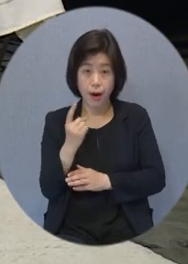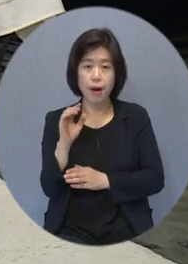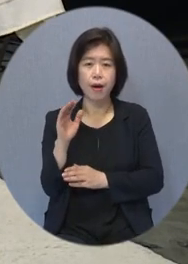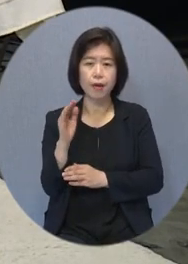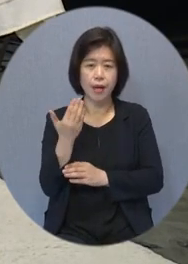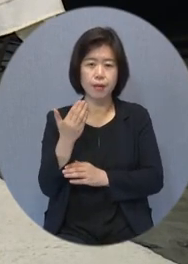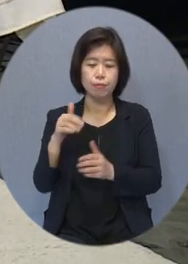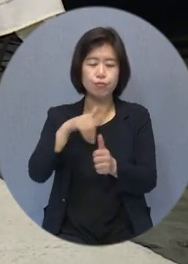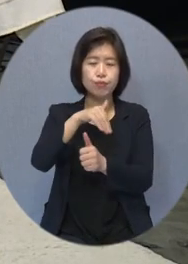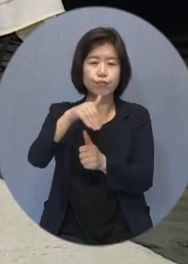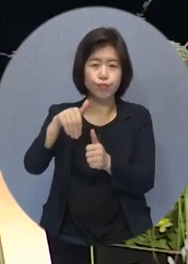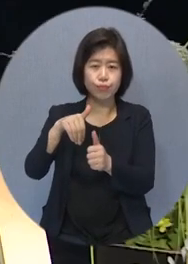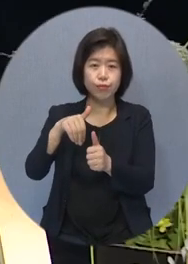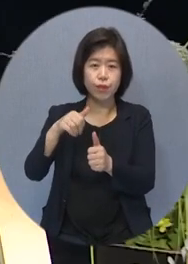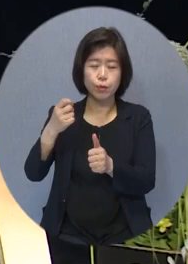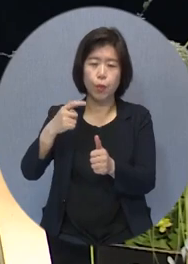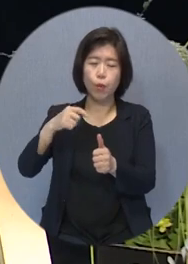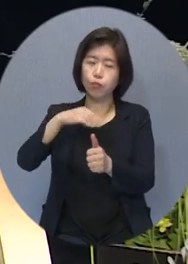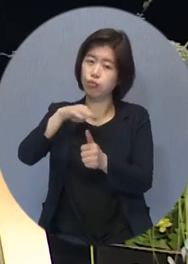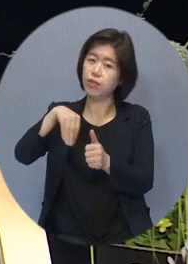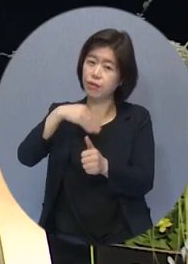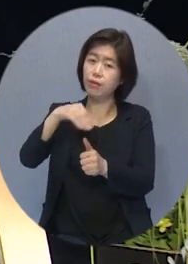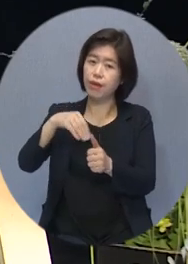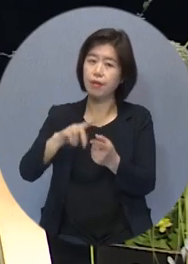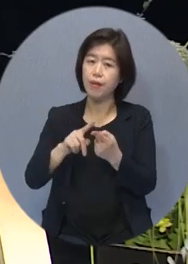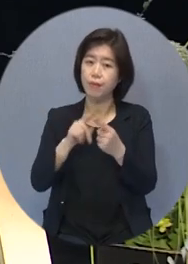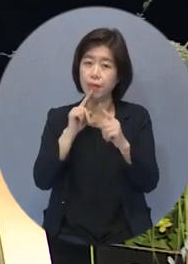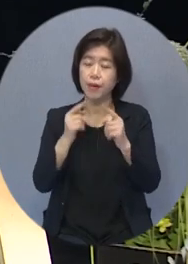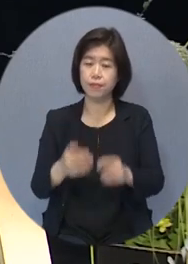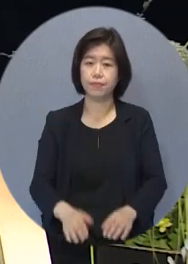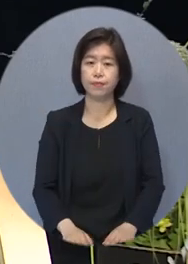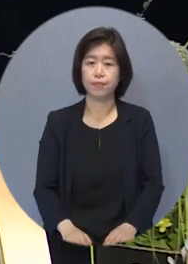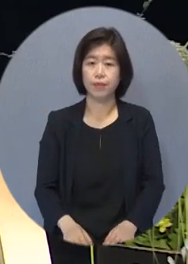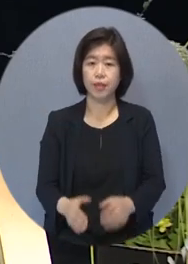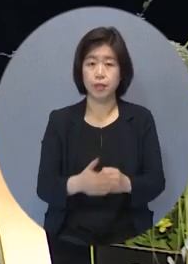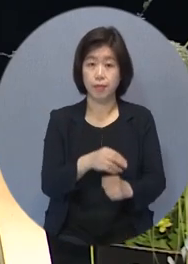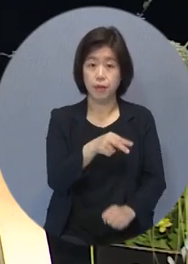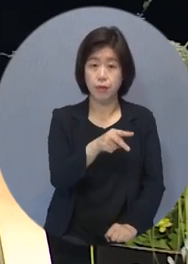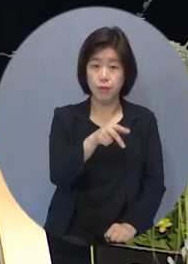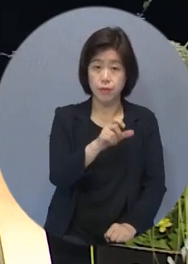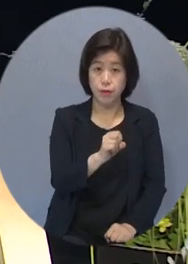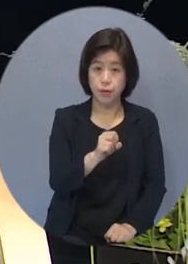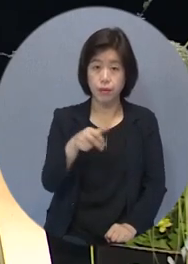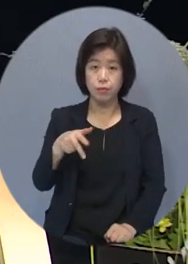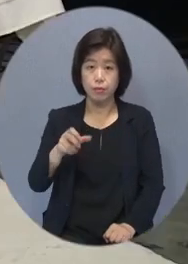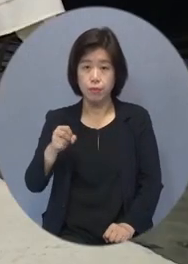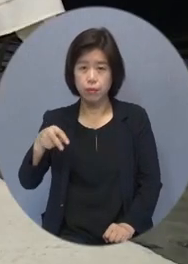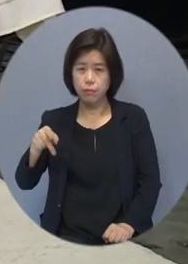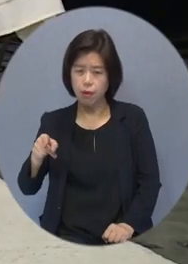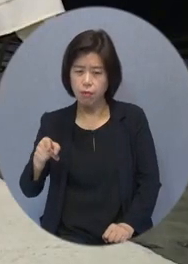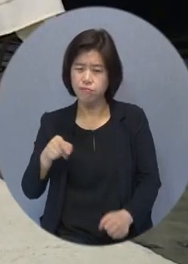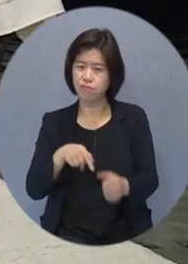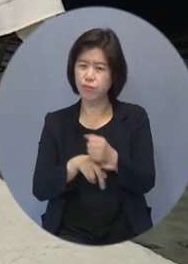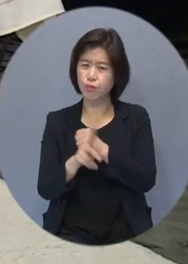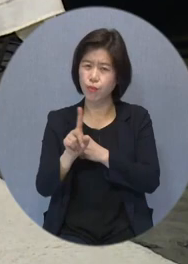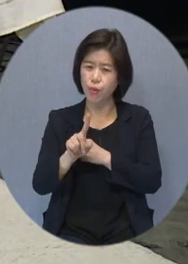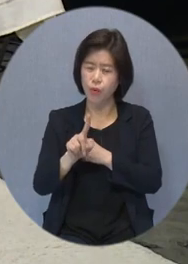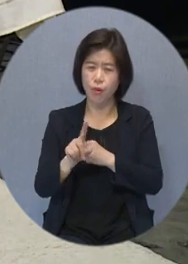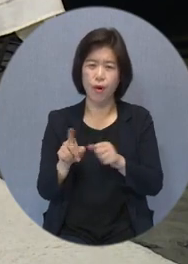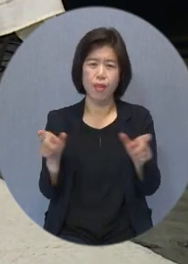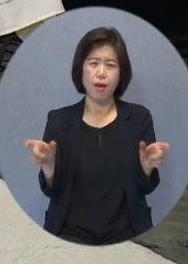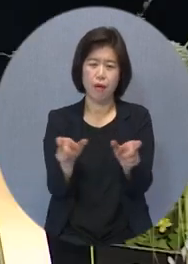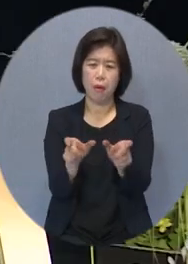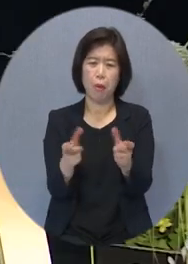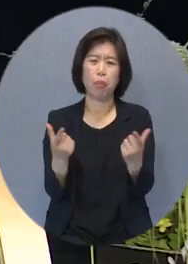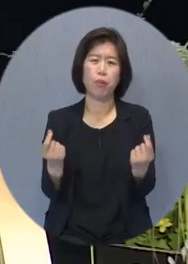기분이나 분위기를 의미합니다. 그러니 서정과 정선은 작품과 사람을 기준으로 나눈 말일 뿐 동어라 해도